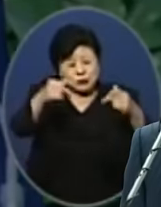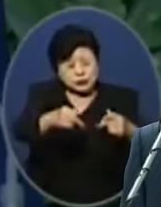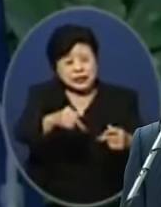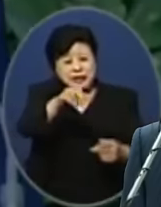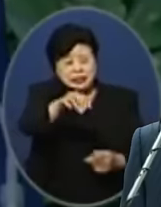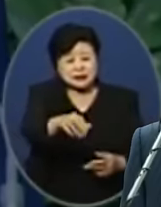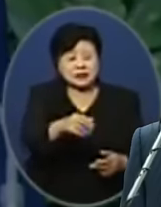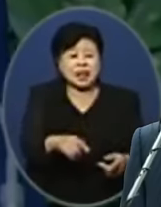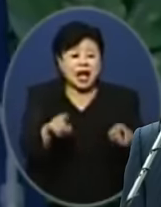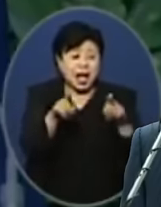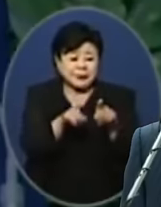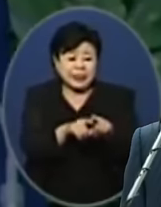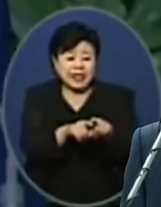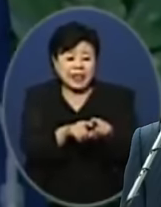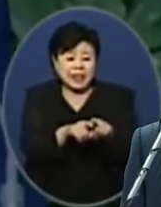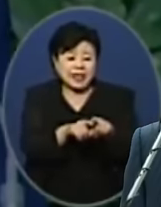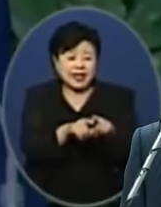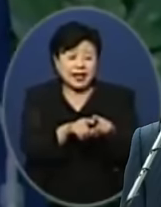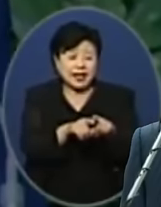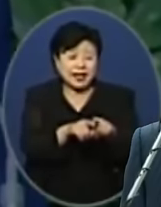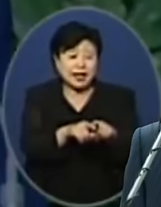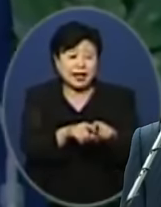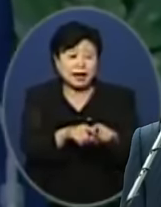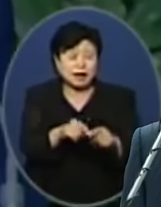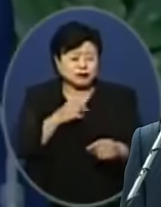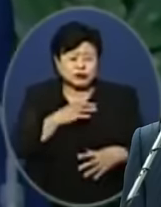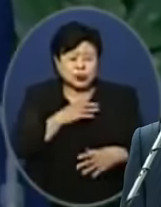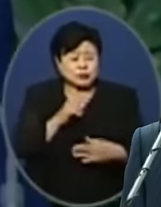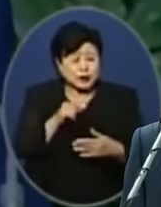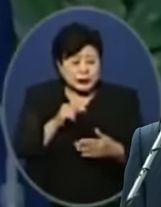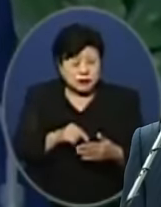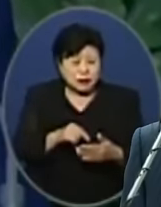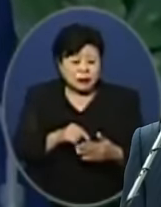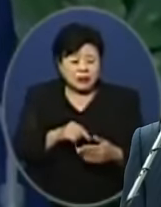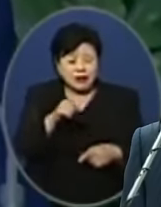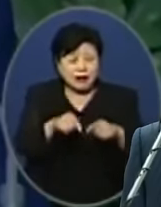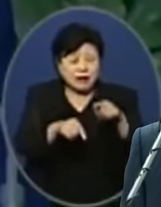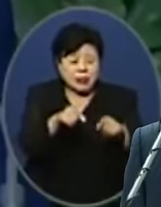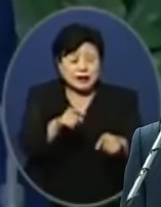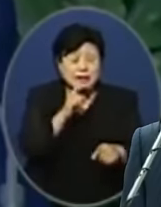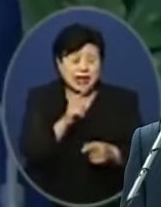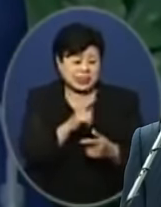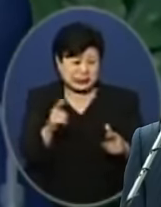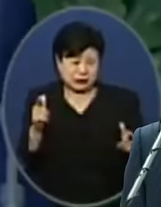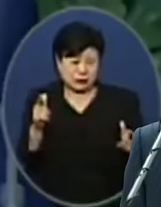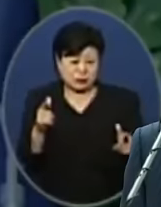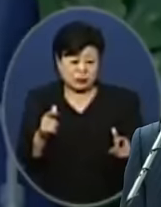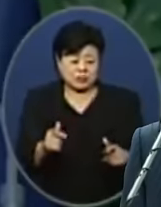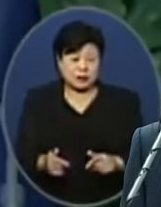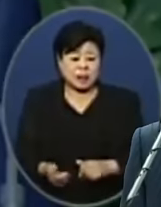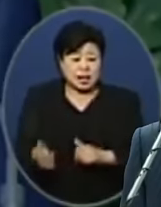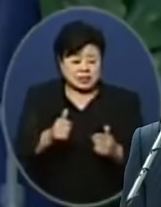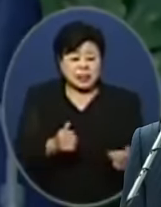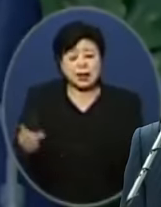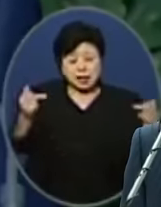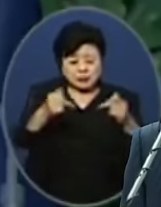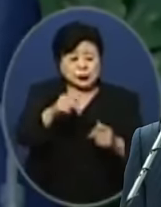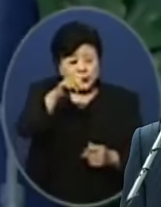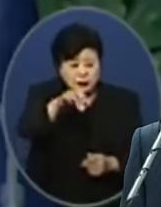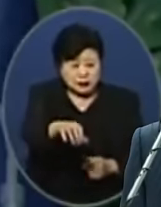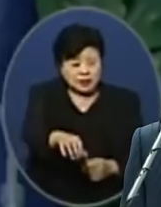꼴짝이에서 함께 공포 속에서 걸어가라고 말하지 않습니다. 사망의 음침한